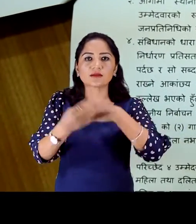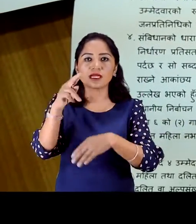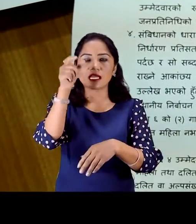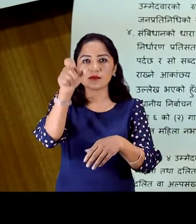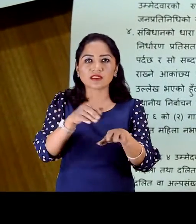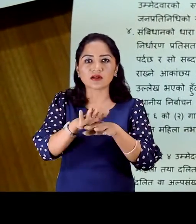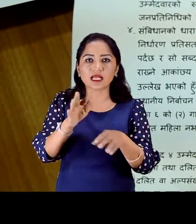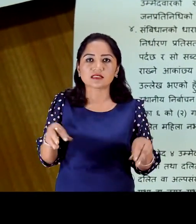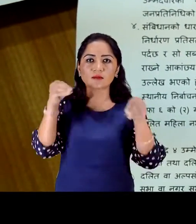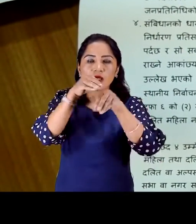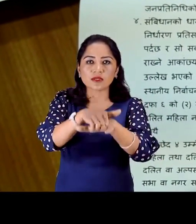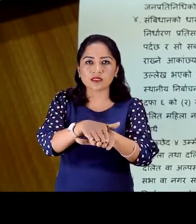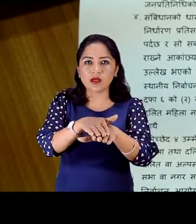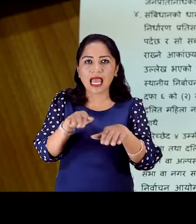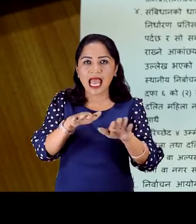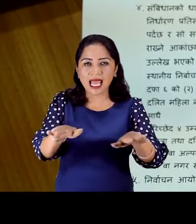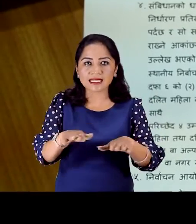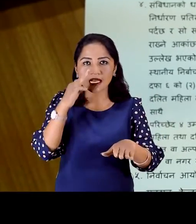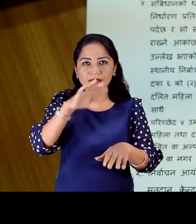ताभैका व्यक्ति हुरलाई समाविश्चि सिद्दा